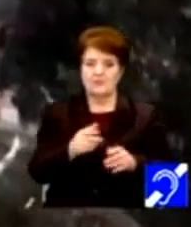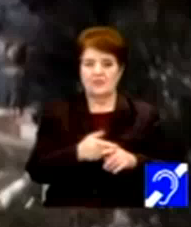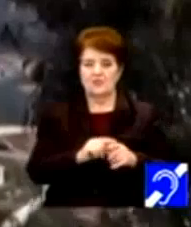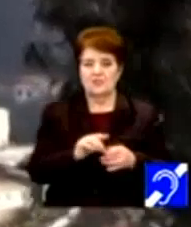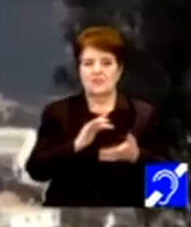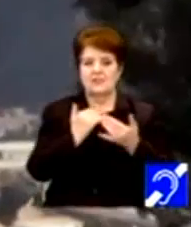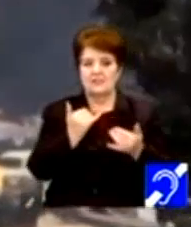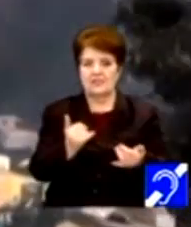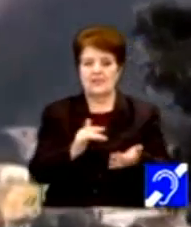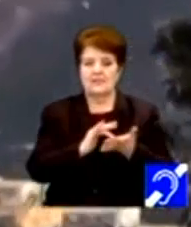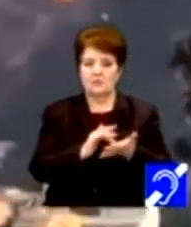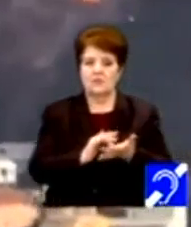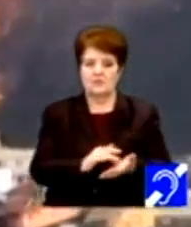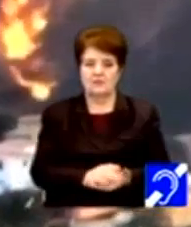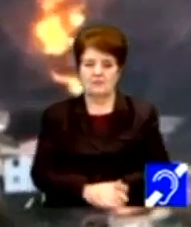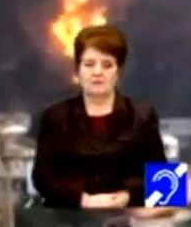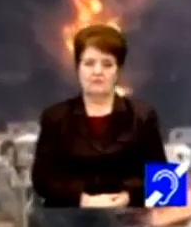turistică.